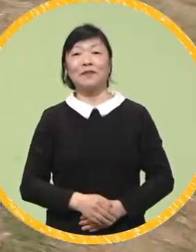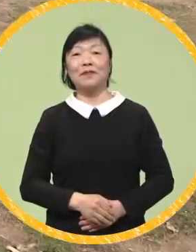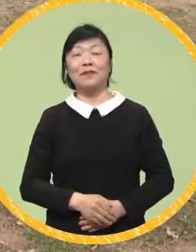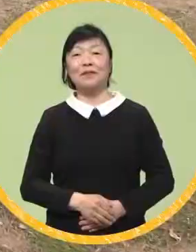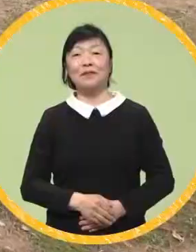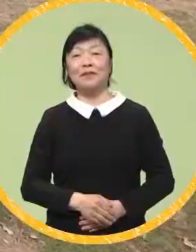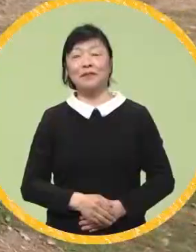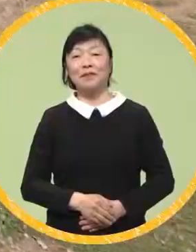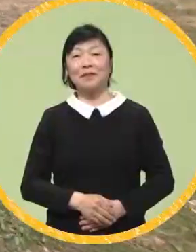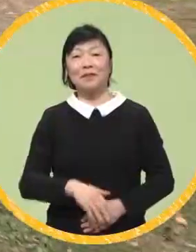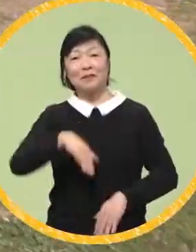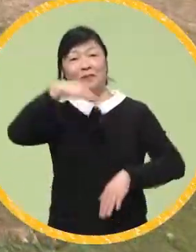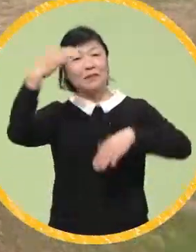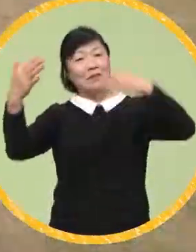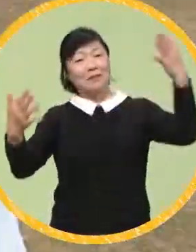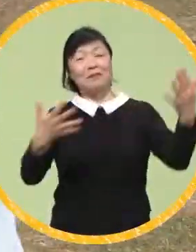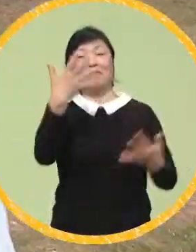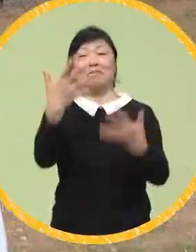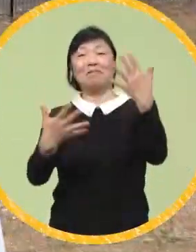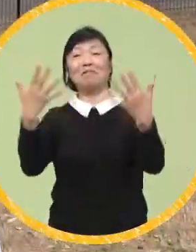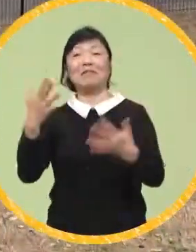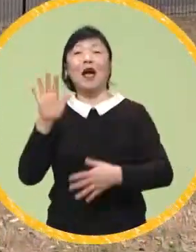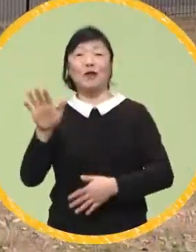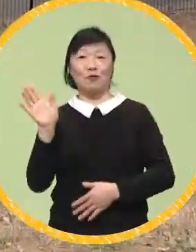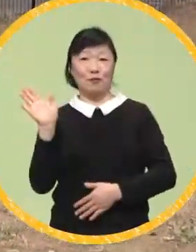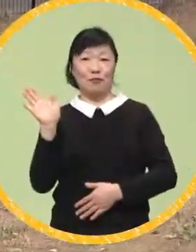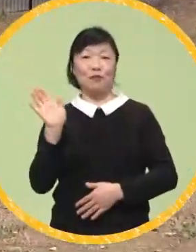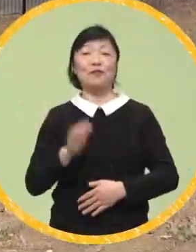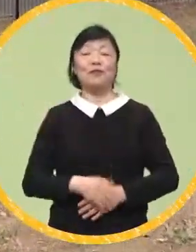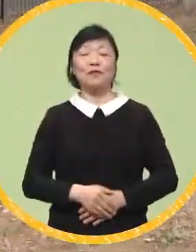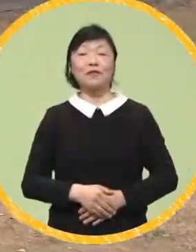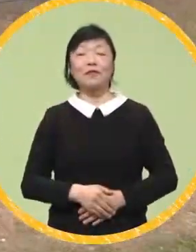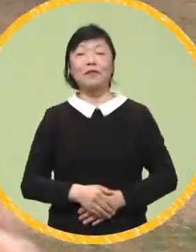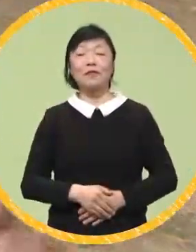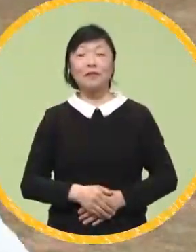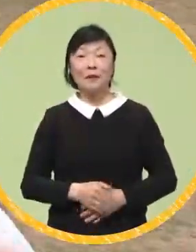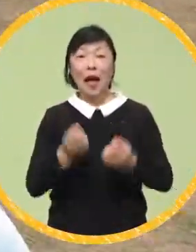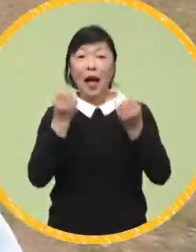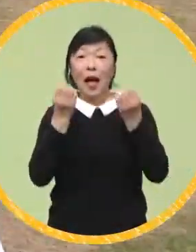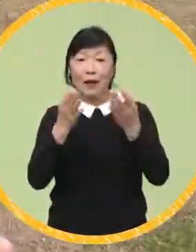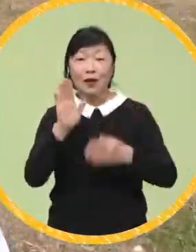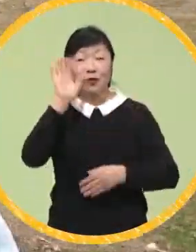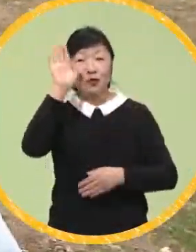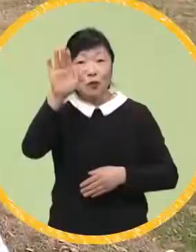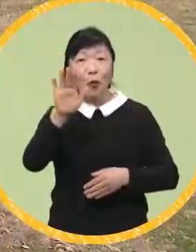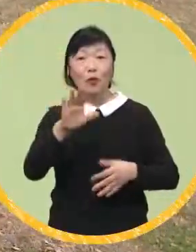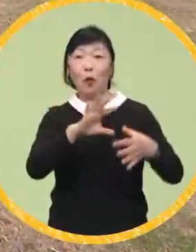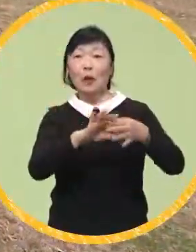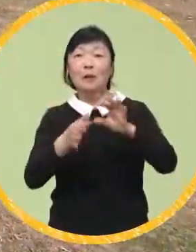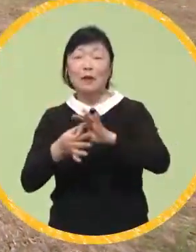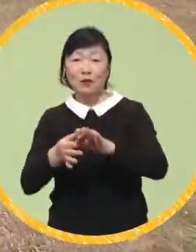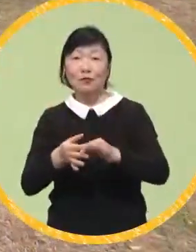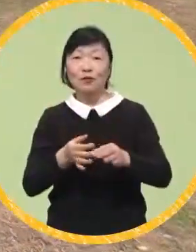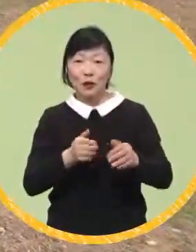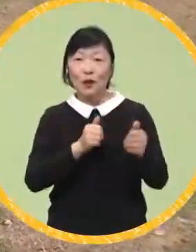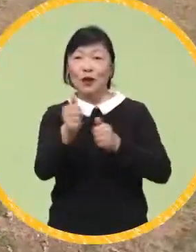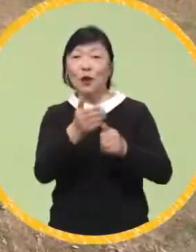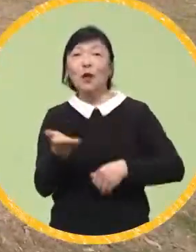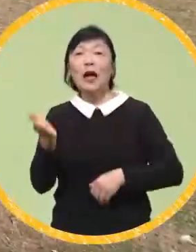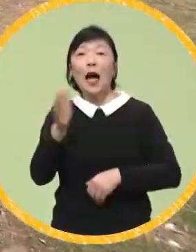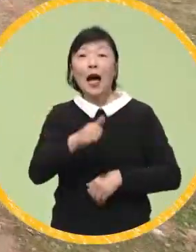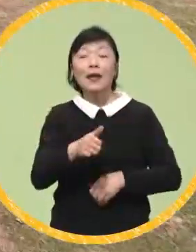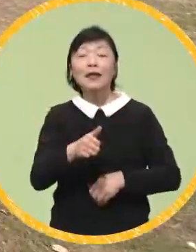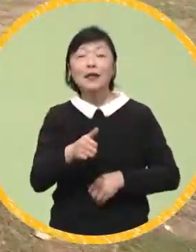いやー大自然いいですねサーでご提供はですね新しく次の大会で競技になった3つのスポーツ